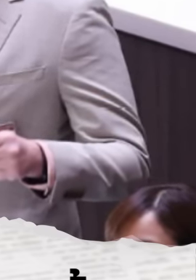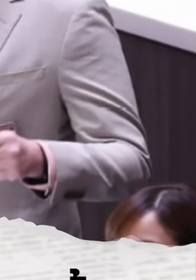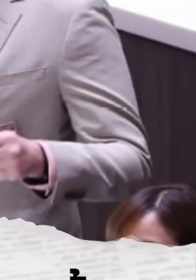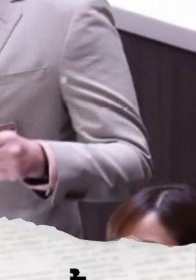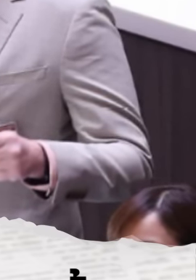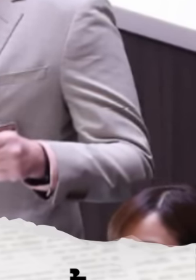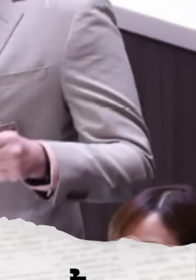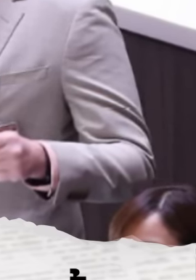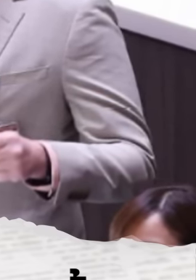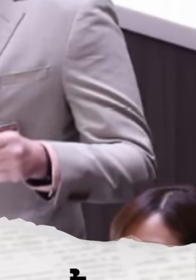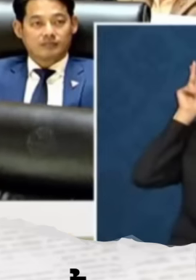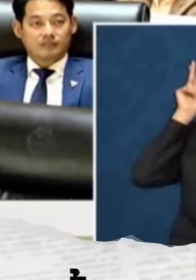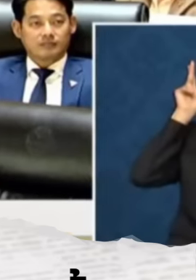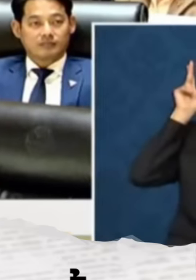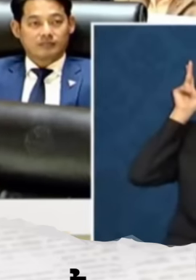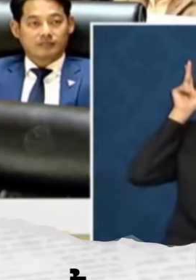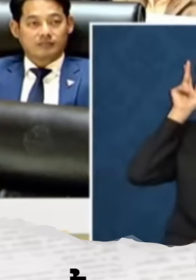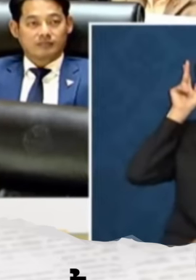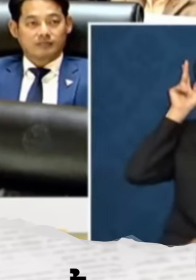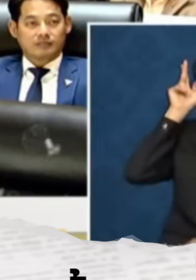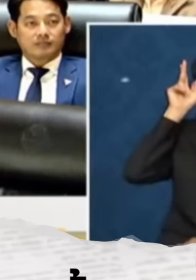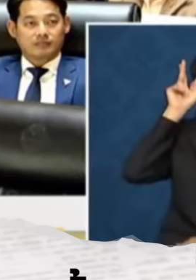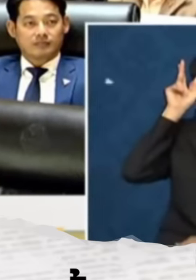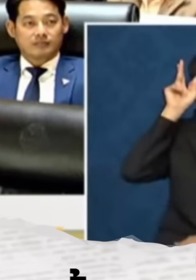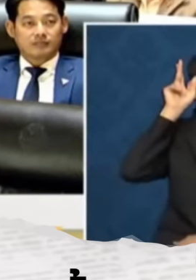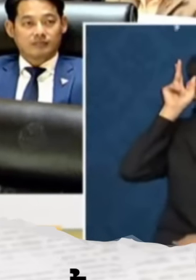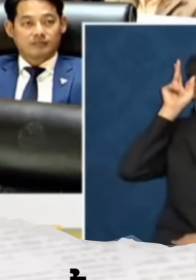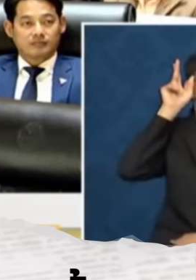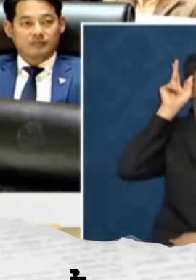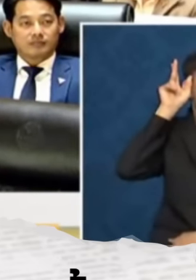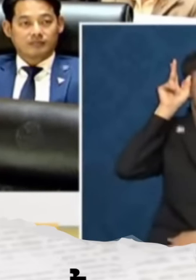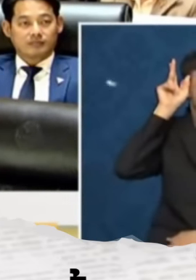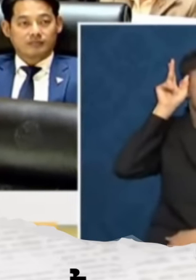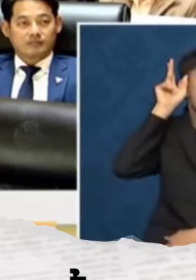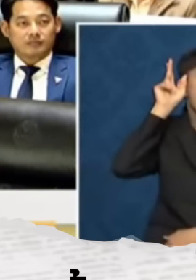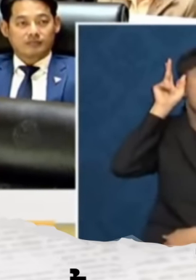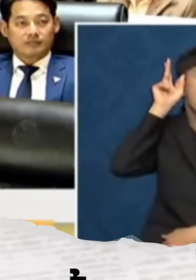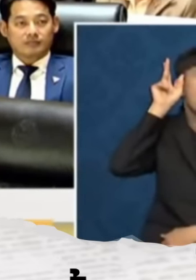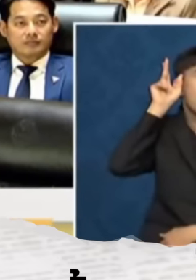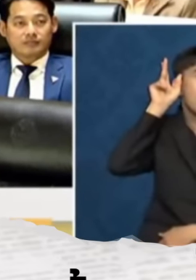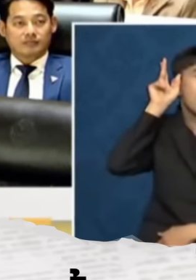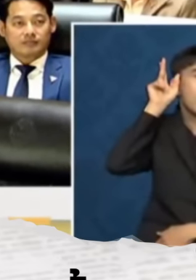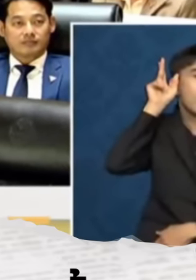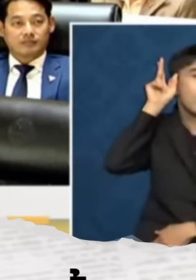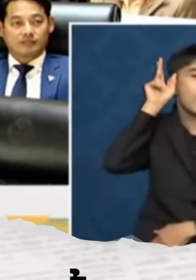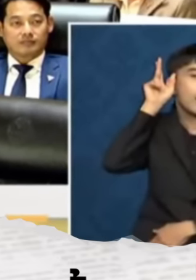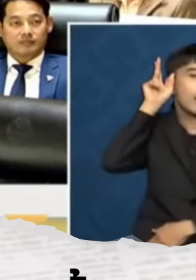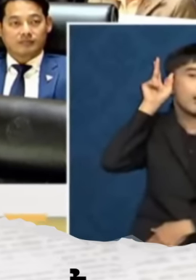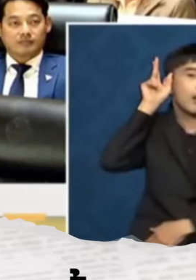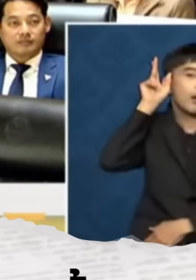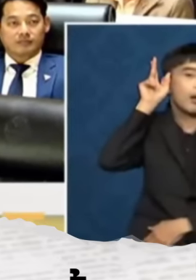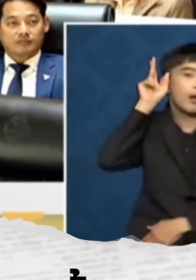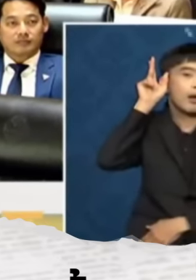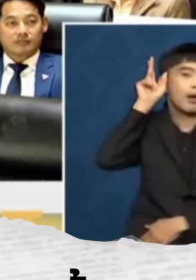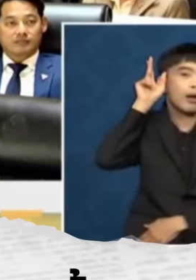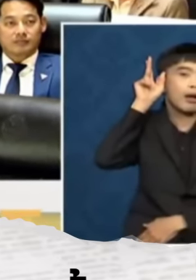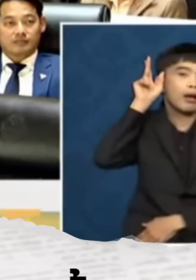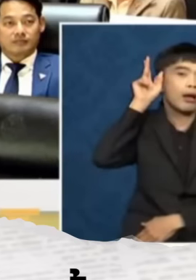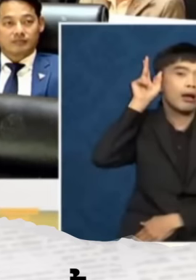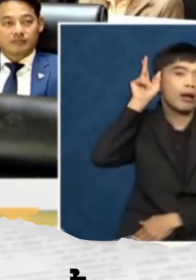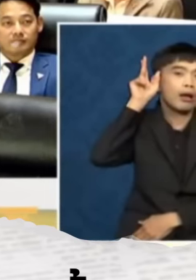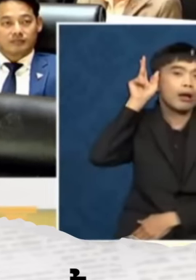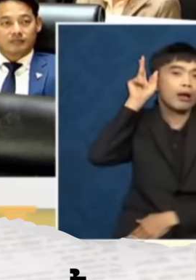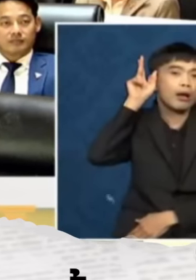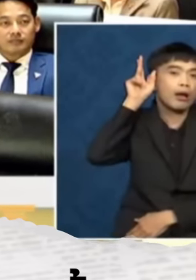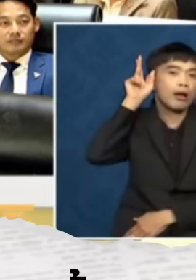จนโดยนายชัยวัฒนานั้นได้กล่าวว่ามีคนรับประกันได้หรือไม่ว่าจะไม่มีการเอ่ยชื่อบุคคลภายนอกการเอาบุคคลภาย